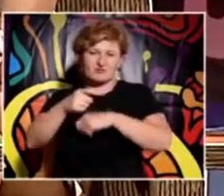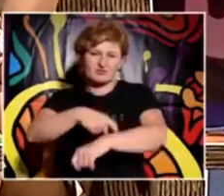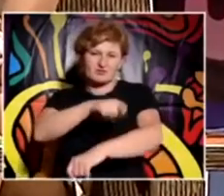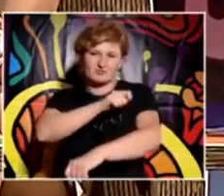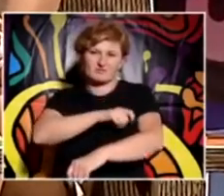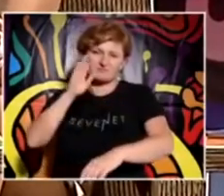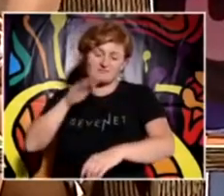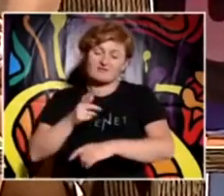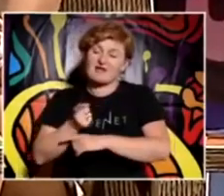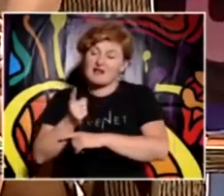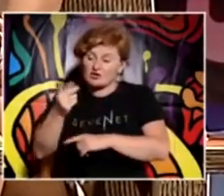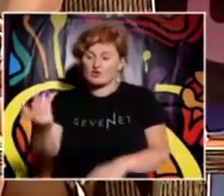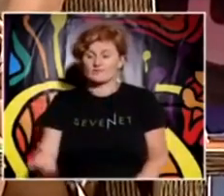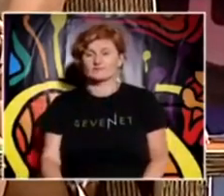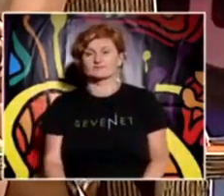jest całkiem daleko.